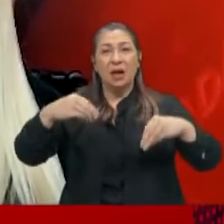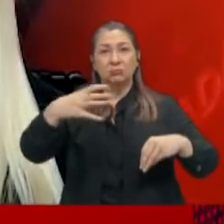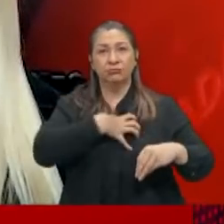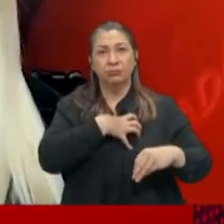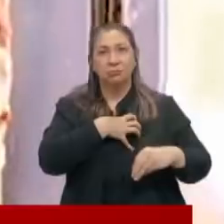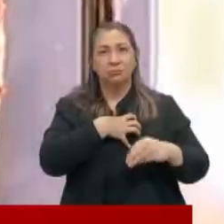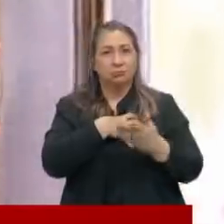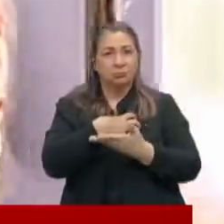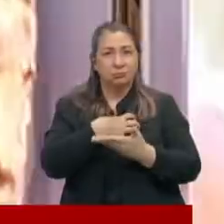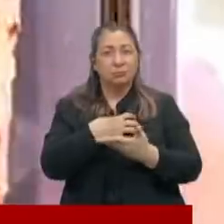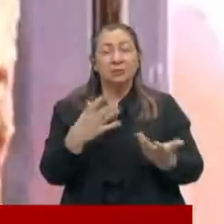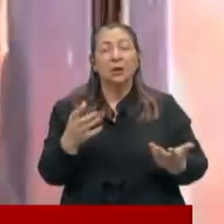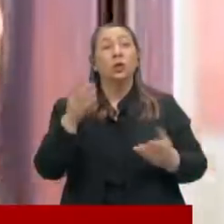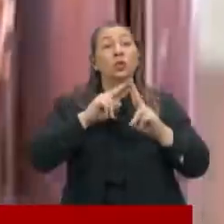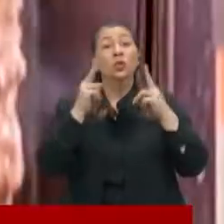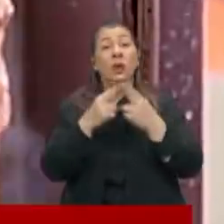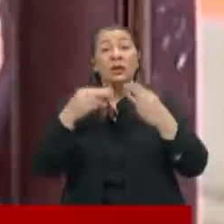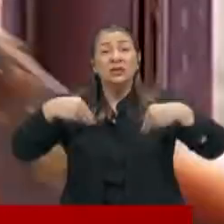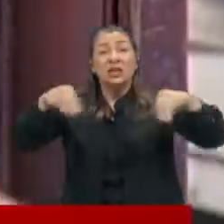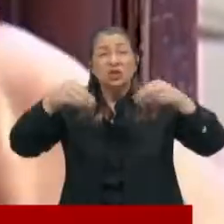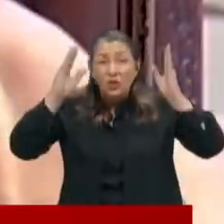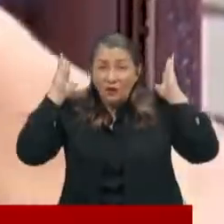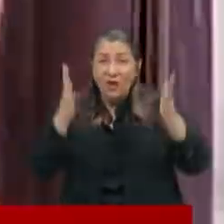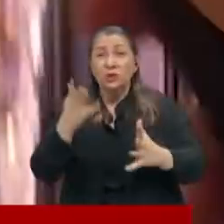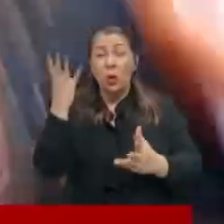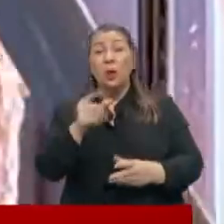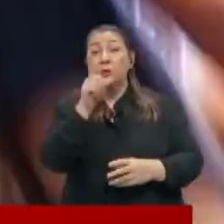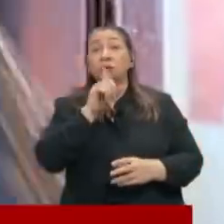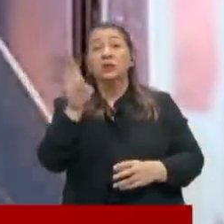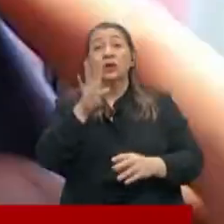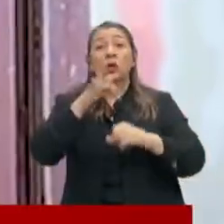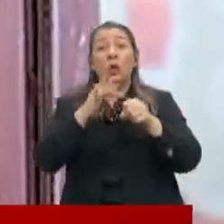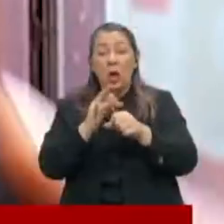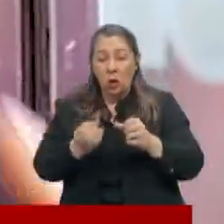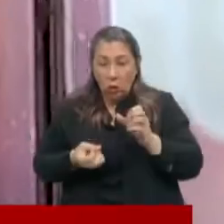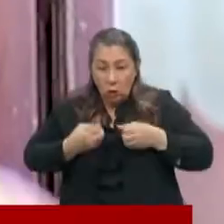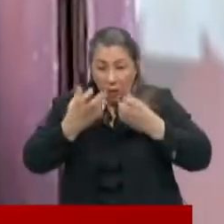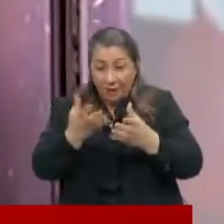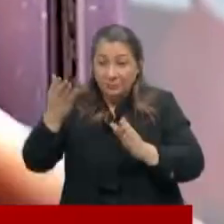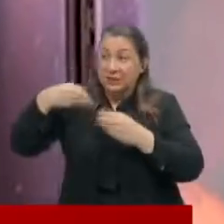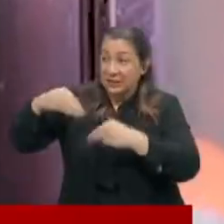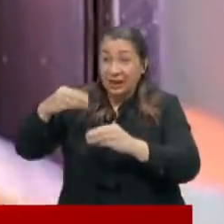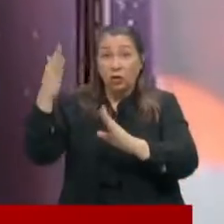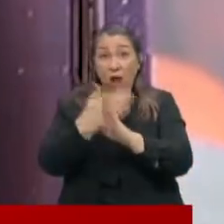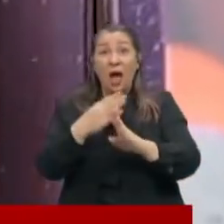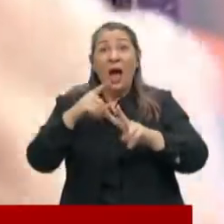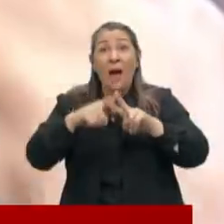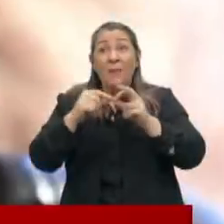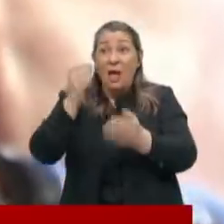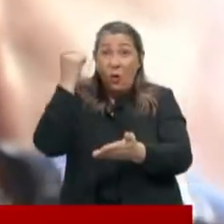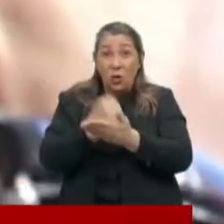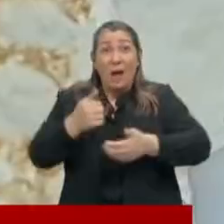sahip bir ürün. Dünyada pazarı çok büyük olan 140 ülkede üretilip satılan dönerin eğer Avrupa Birliği onayı